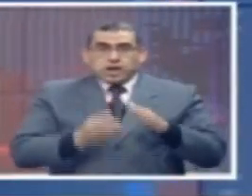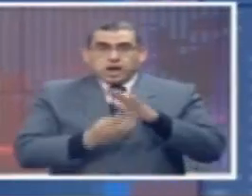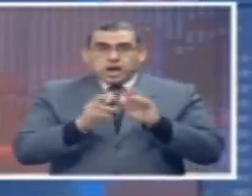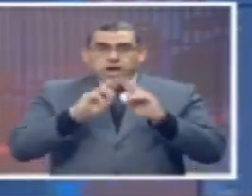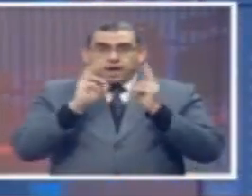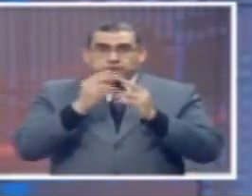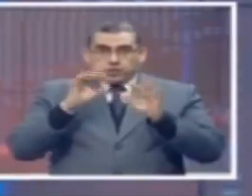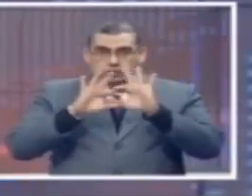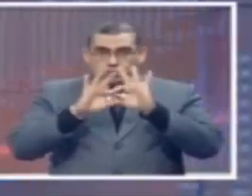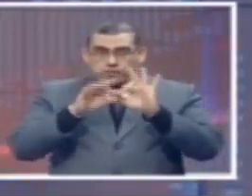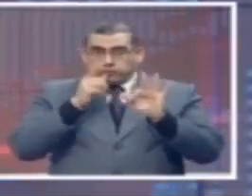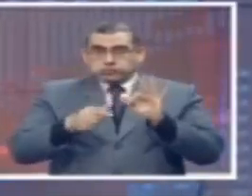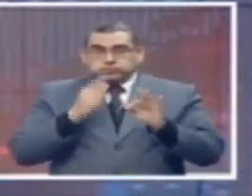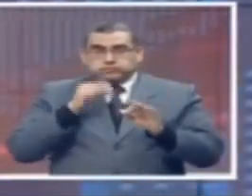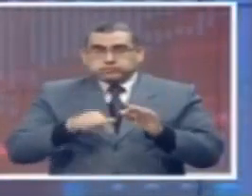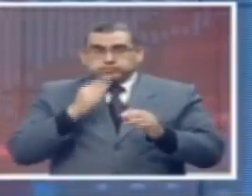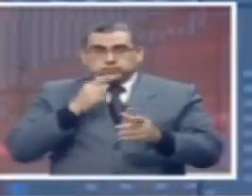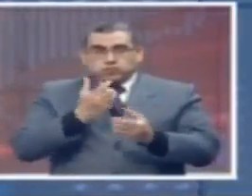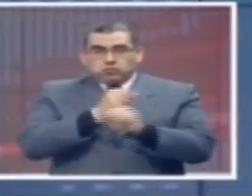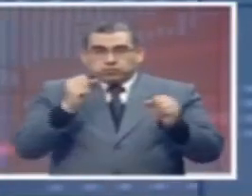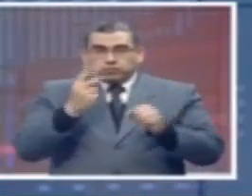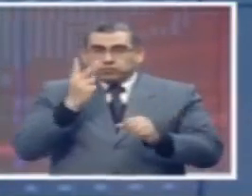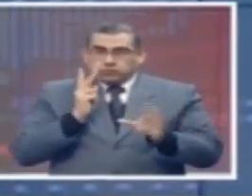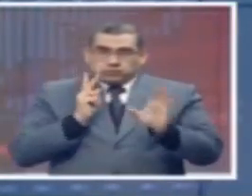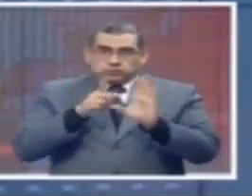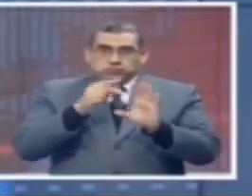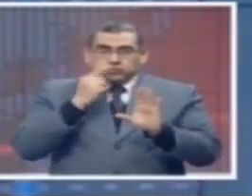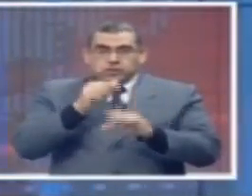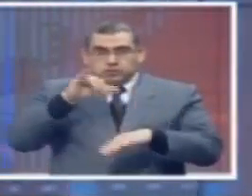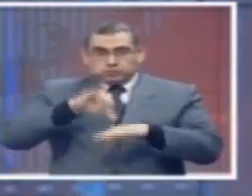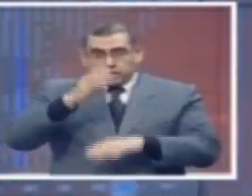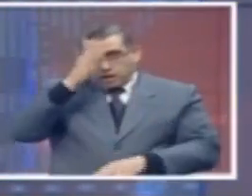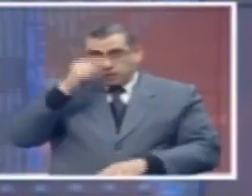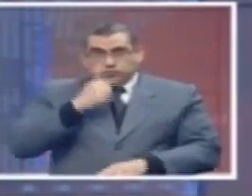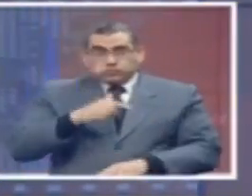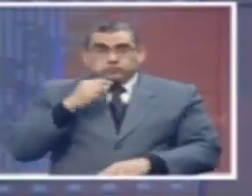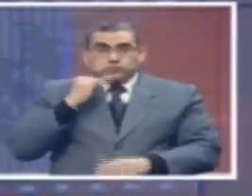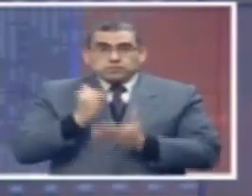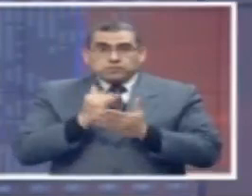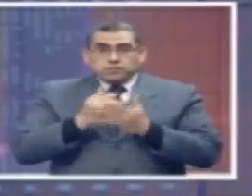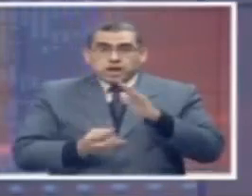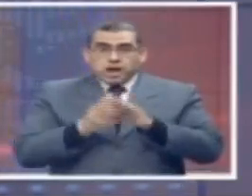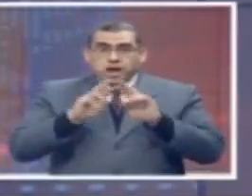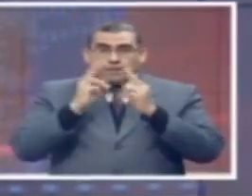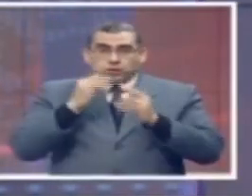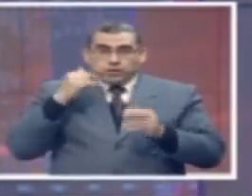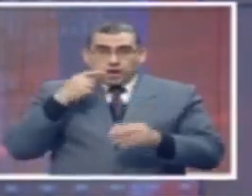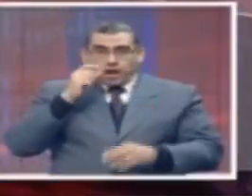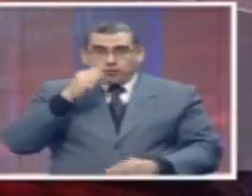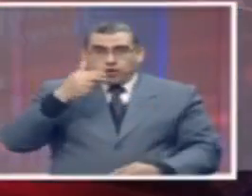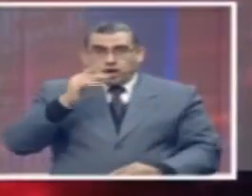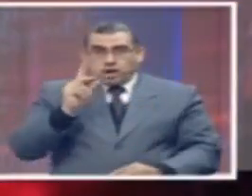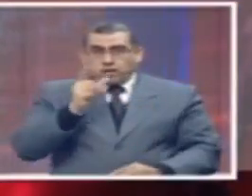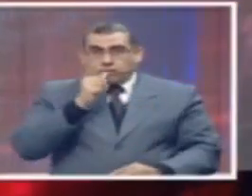الجامعة العربية الهجوم المزدوج الذي ضرب بغداد، وأعرب الأمين العام لجامعة الدول العربية أحمد أبو